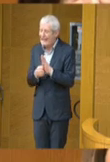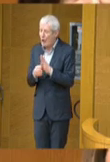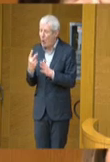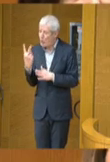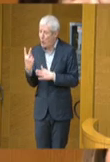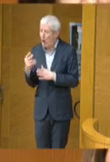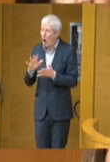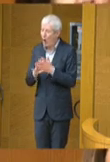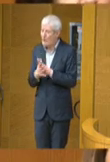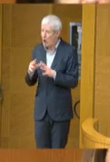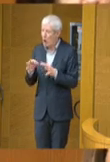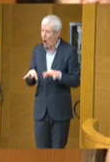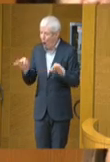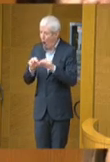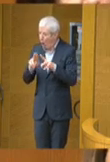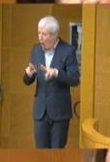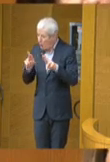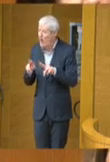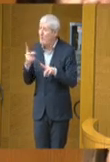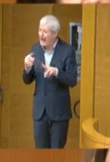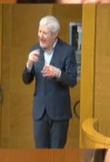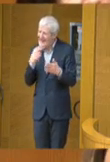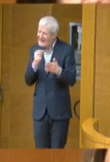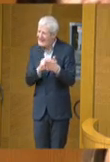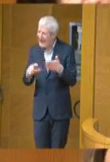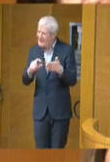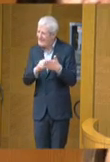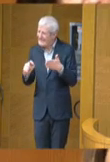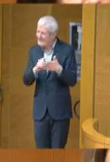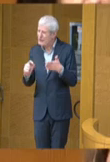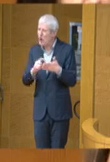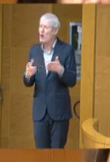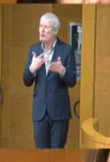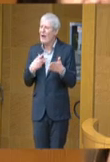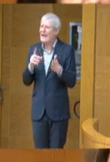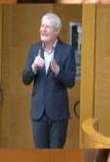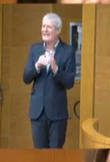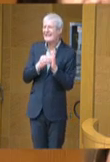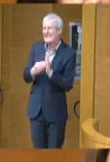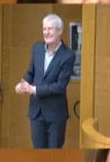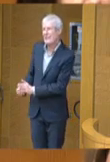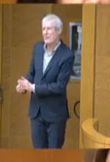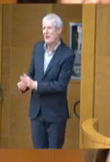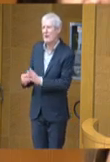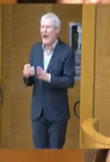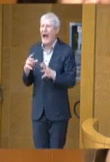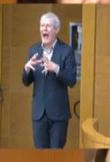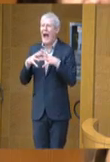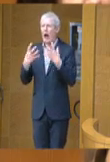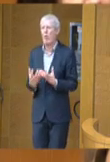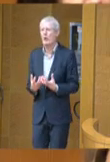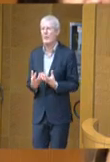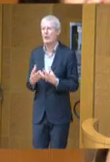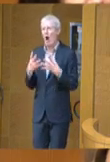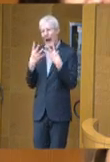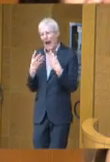quanto riguarda le definizioni, ovvero la discriminazione, l'accomodamento ragionevole e la